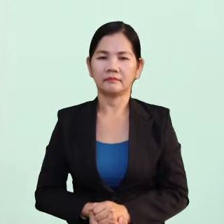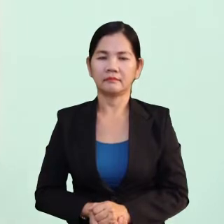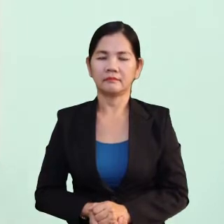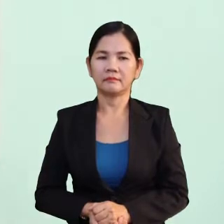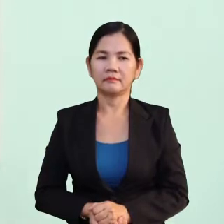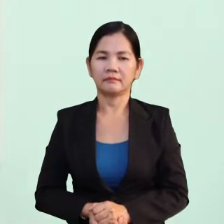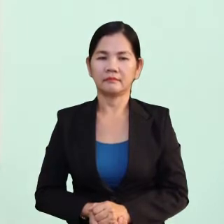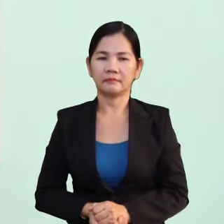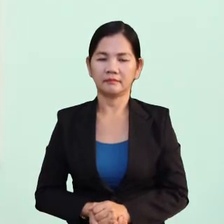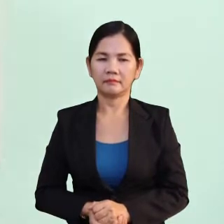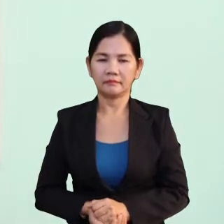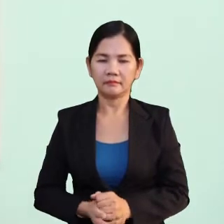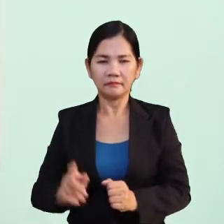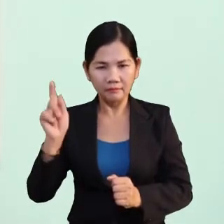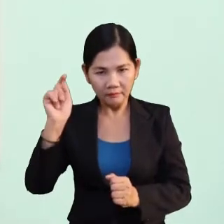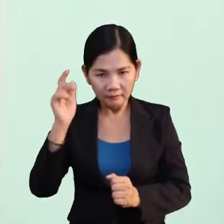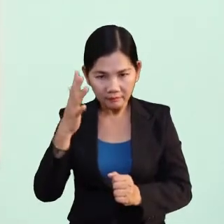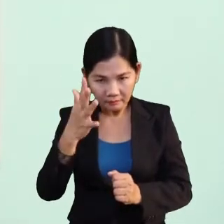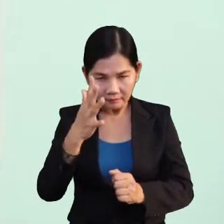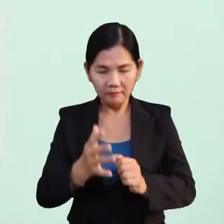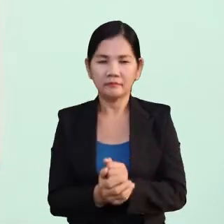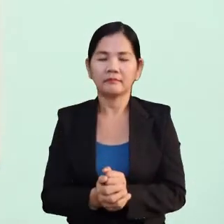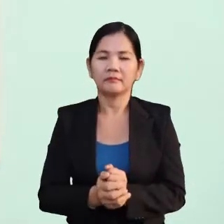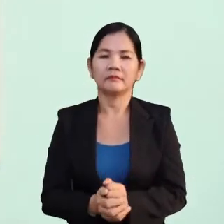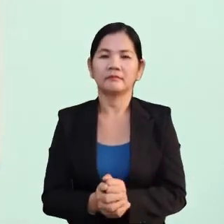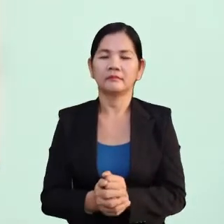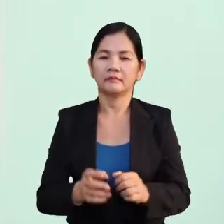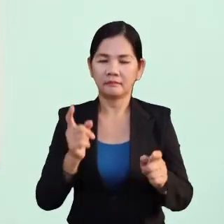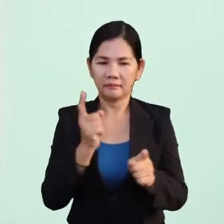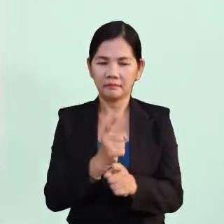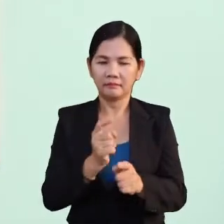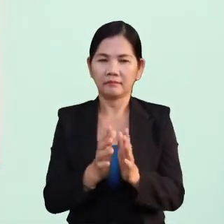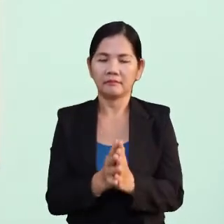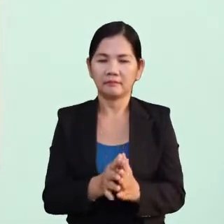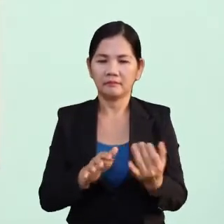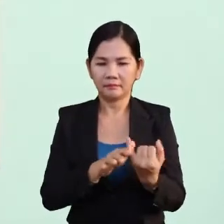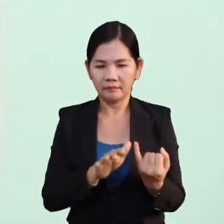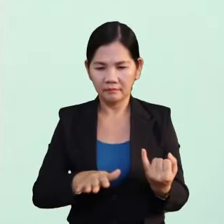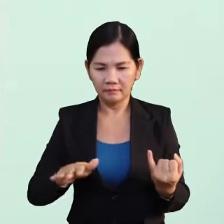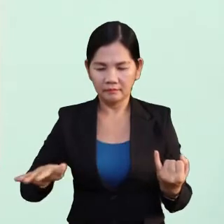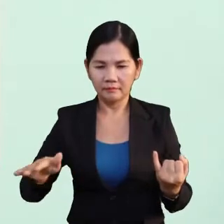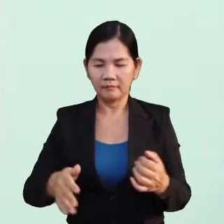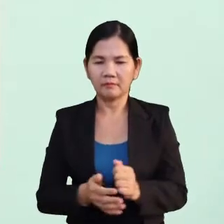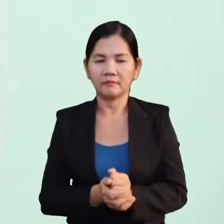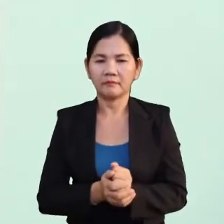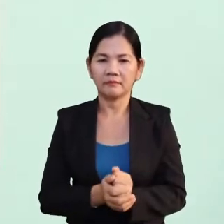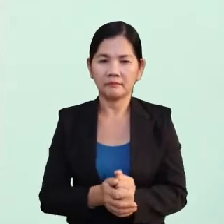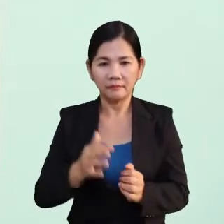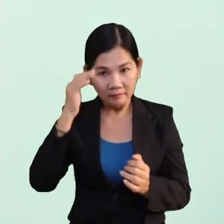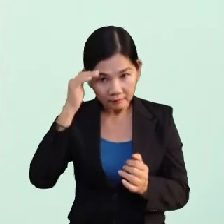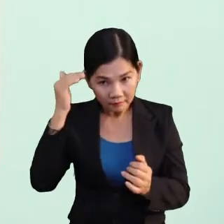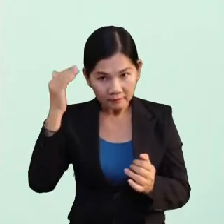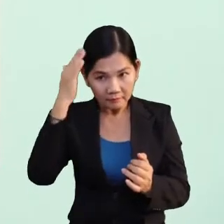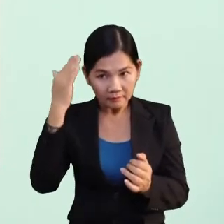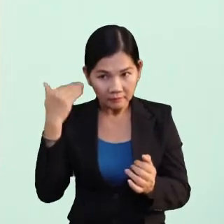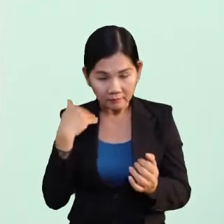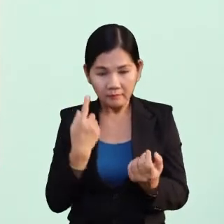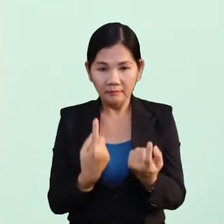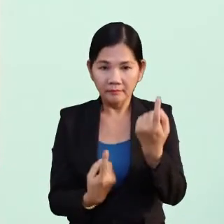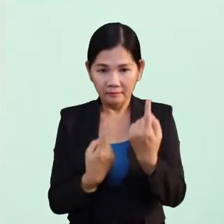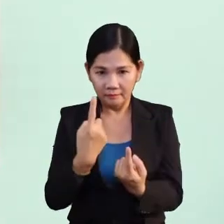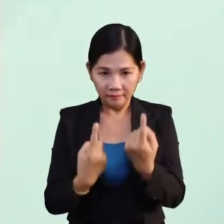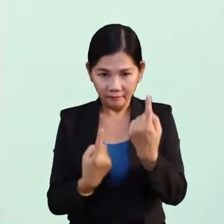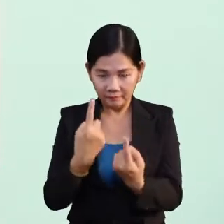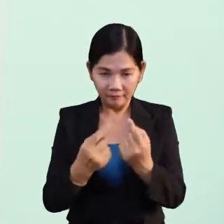ចាគឺជារូបកុមារទៀតហើយកូនណាកុមារីឬក៏កុមារា